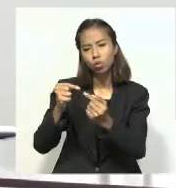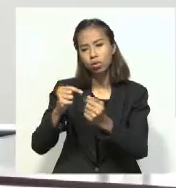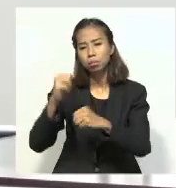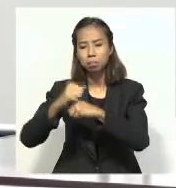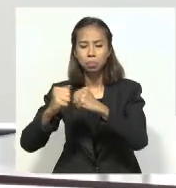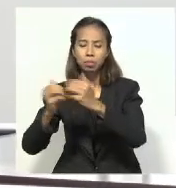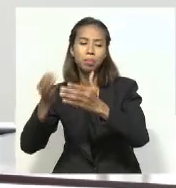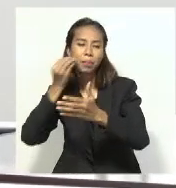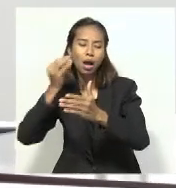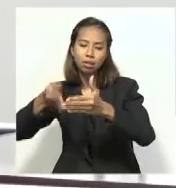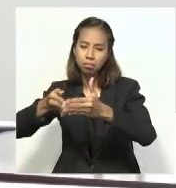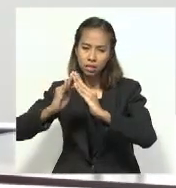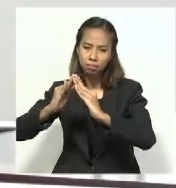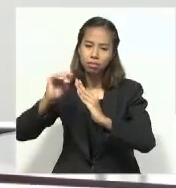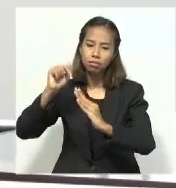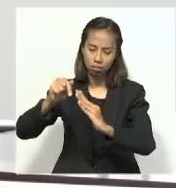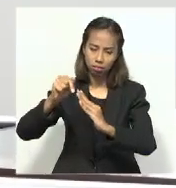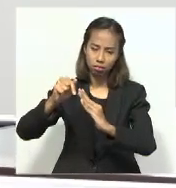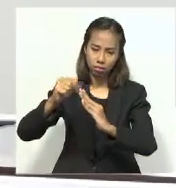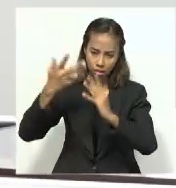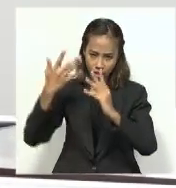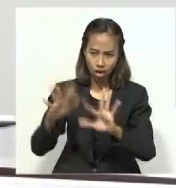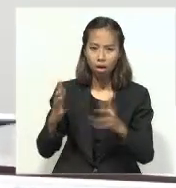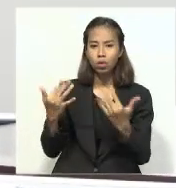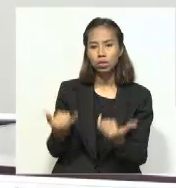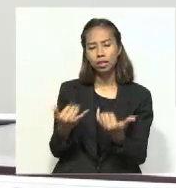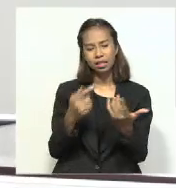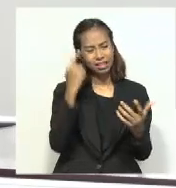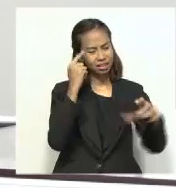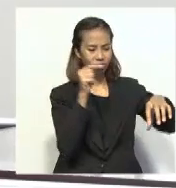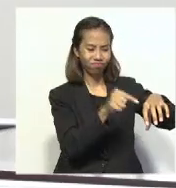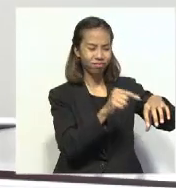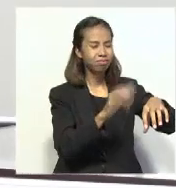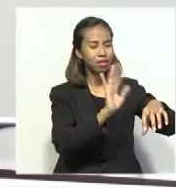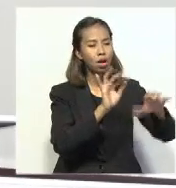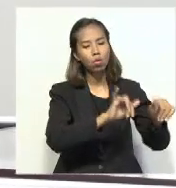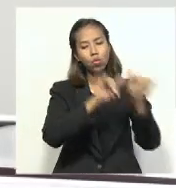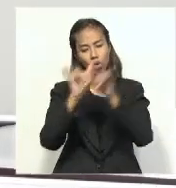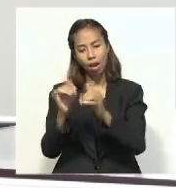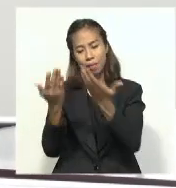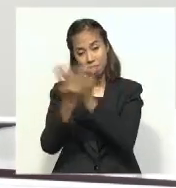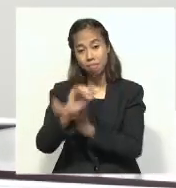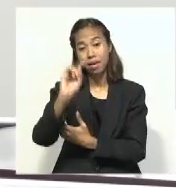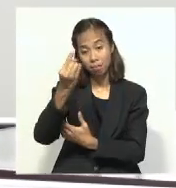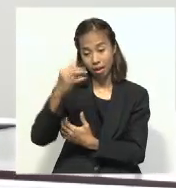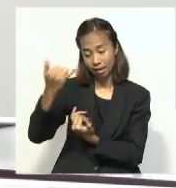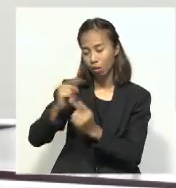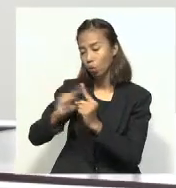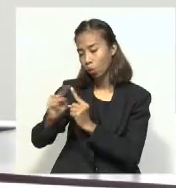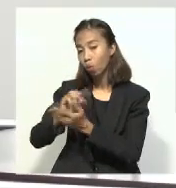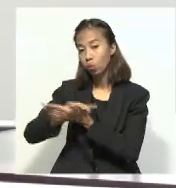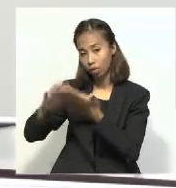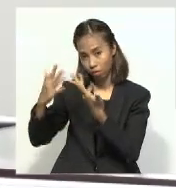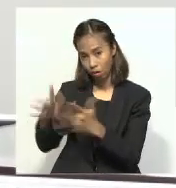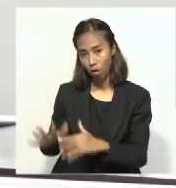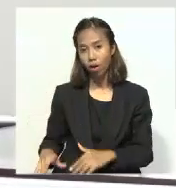บ้านพักพิงที่เสียหายนะครับซึ่งก็ได้มีการเปลี่ยนพื้นที่ตอนนี้ก็คุยพื้นที่กันเรียบร้อยแล้วนะครับส่วนในส่วนของ